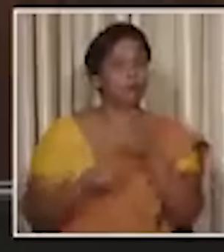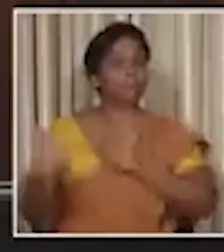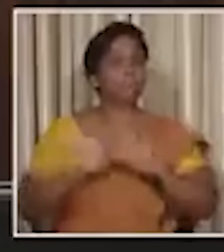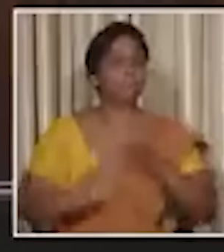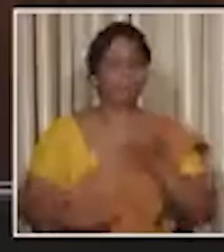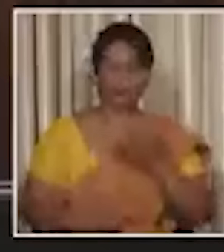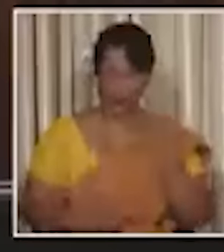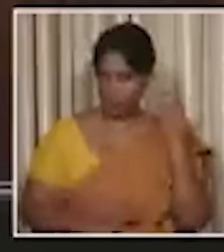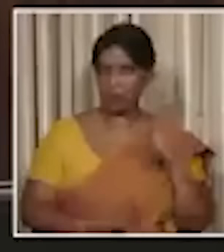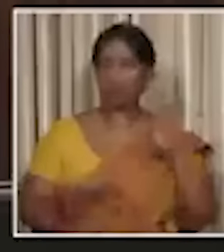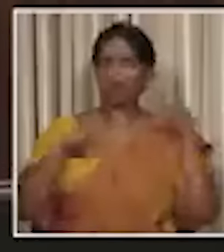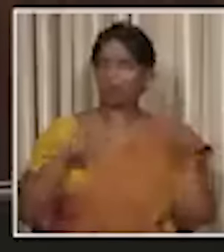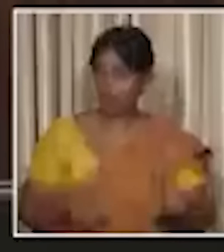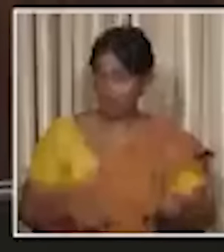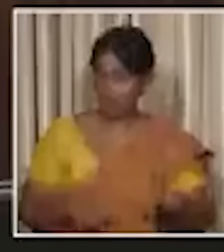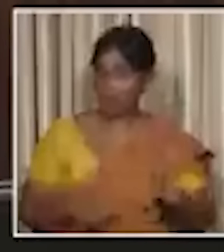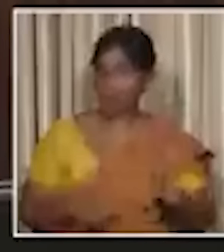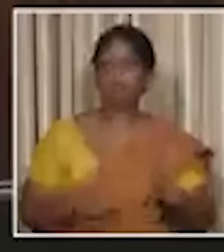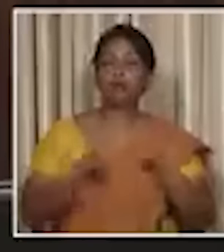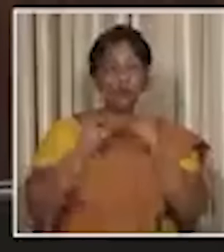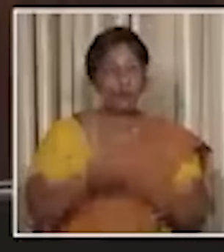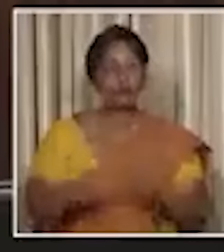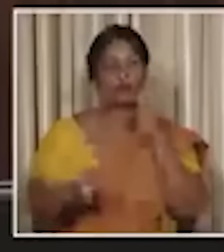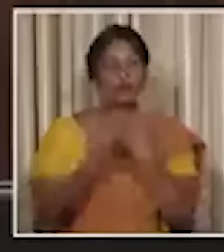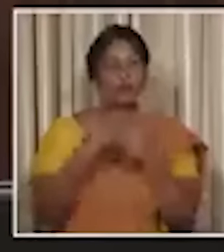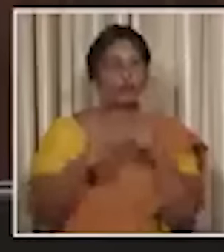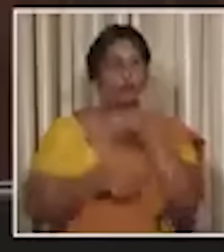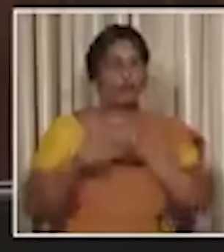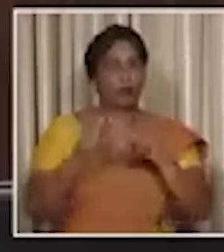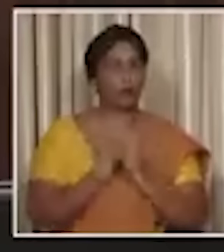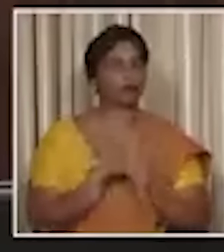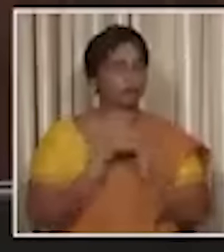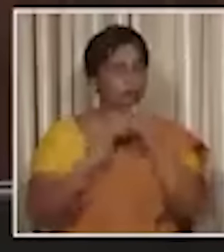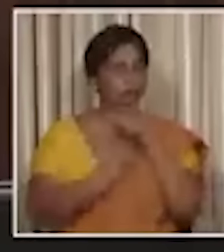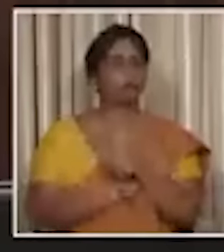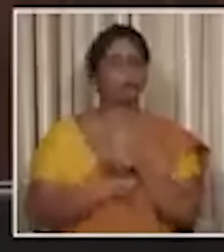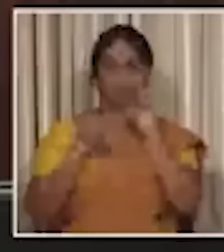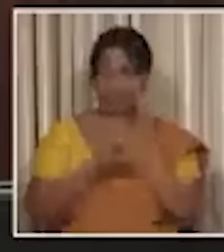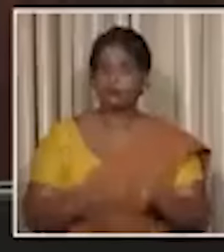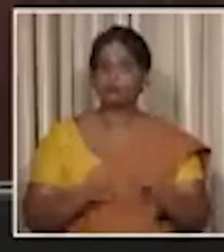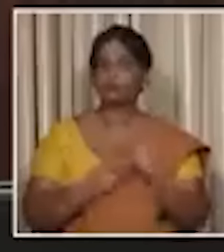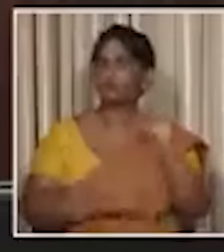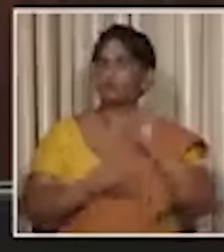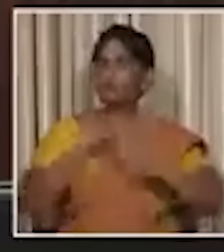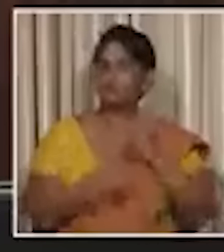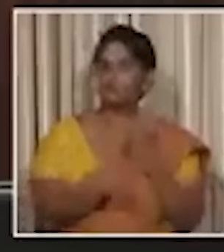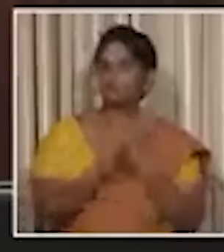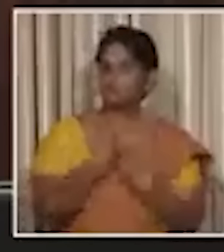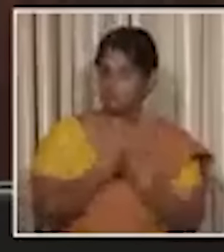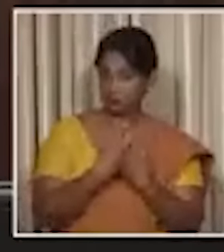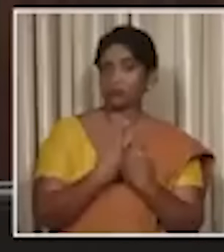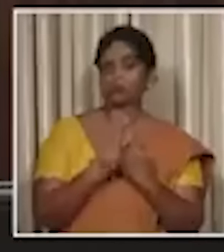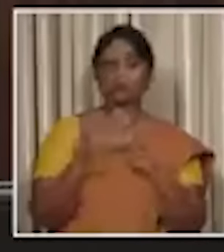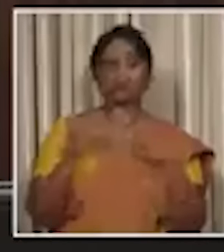செல்ல வேண்டும், அதற்கான சூழலை உருவாக்க வேண்டும். எனவே மீனவர்களுக்கான எரிபொருள் மானியத்தை வழங்க நாங்கள் தயாராக இருக்கின்றோம். எனவே